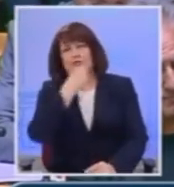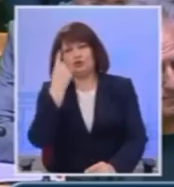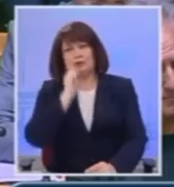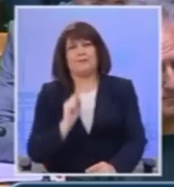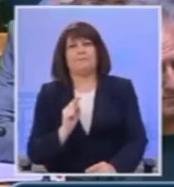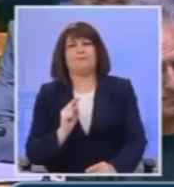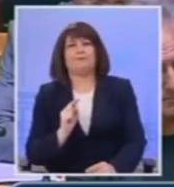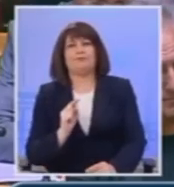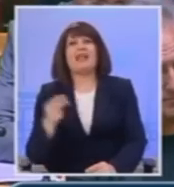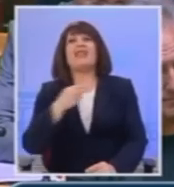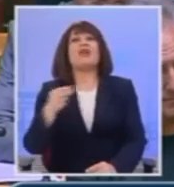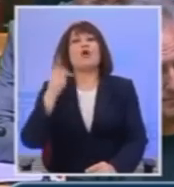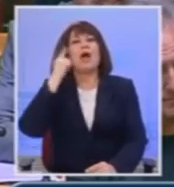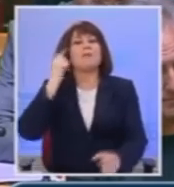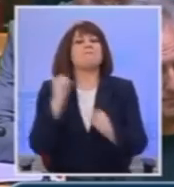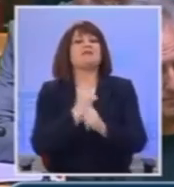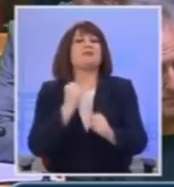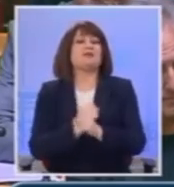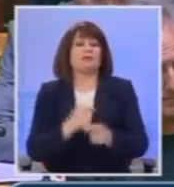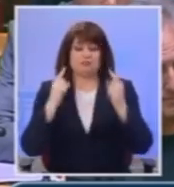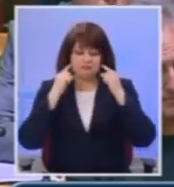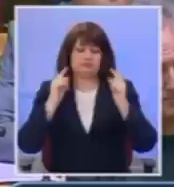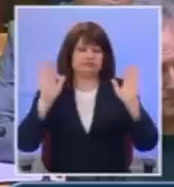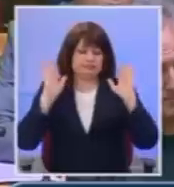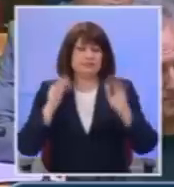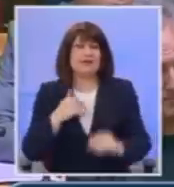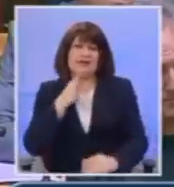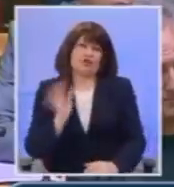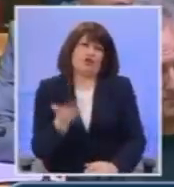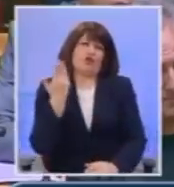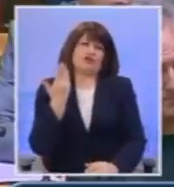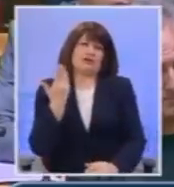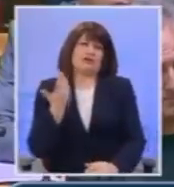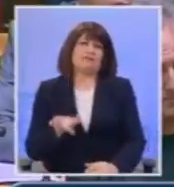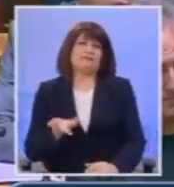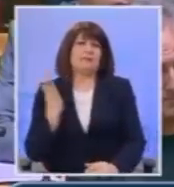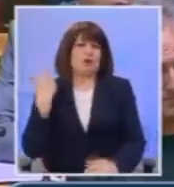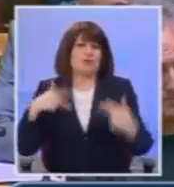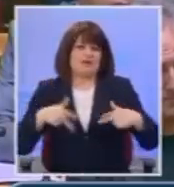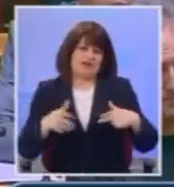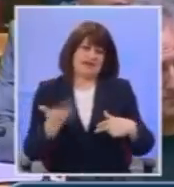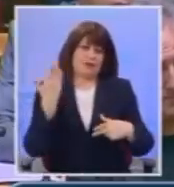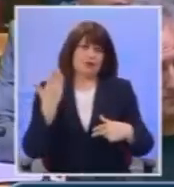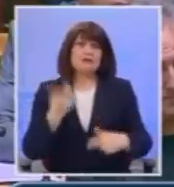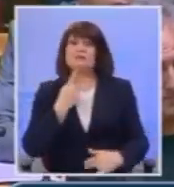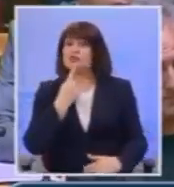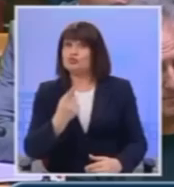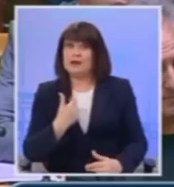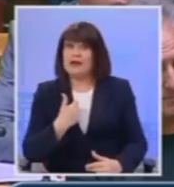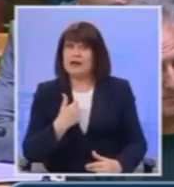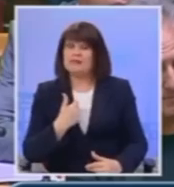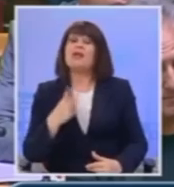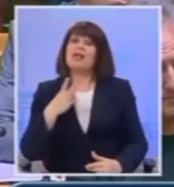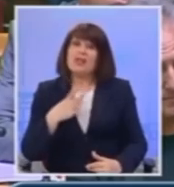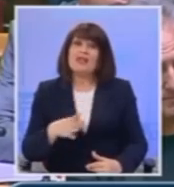Θεοχάρης ήταν αγύριστο κεφάλι και δεν άκουγε, και αυτός ήταν ο λόγος άλλωστε που απομακρύνθηκε από τους προηγούμενους, σας λέμε ότι εμείς θα